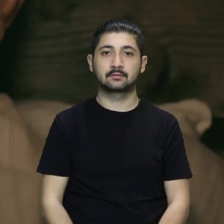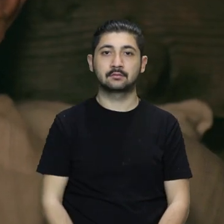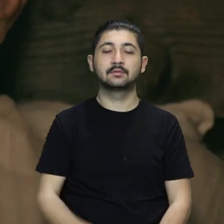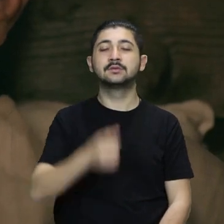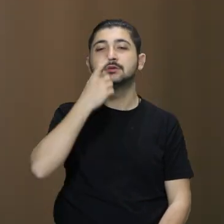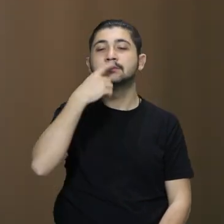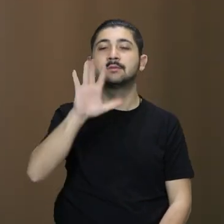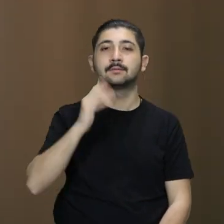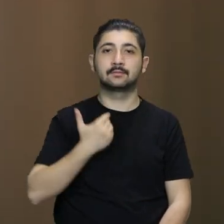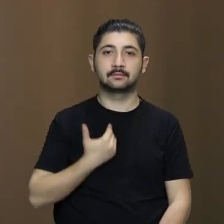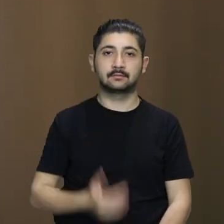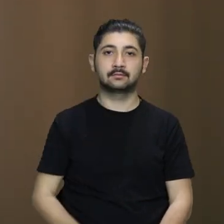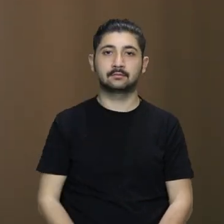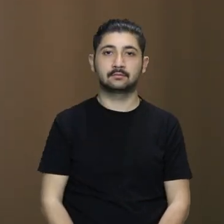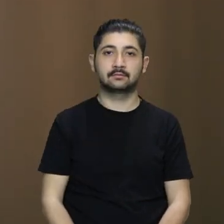İstemem.